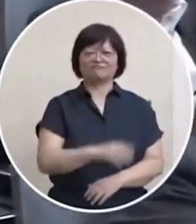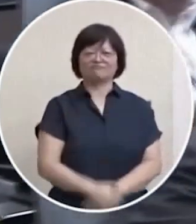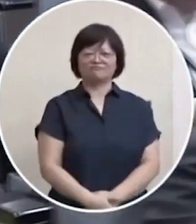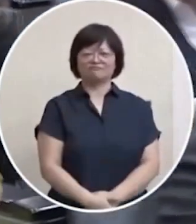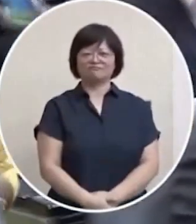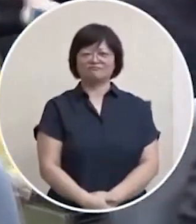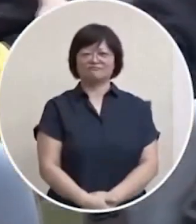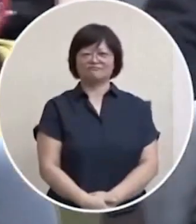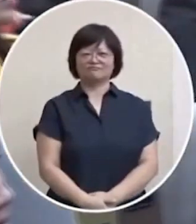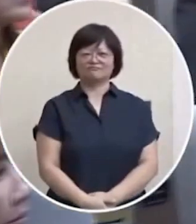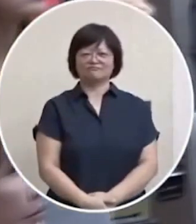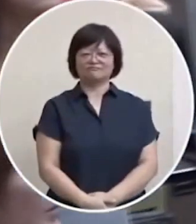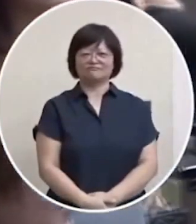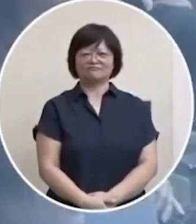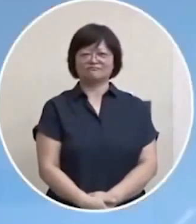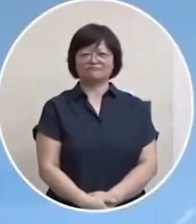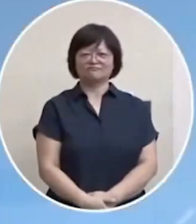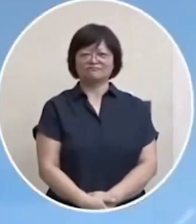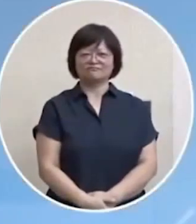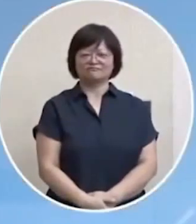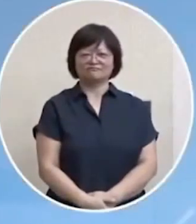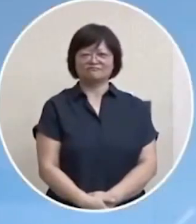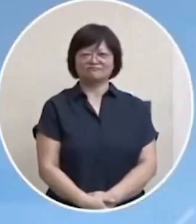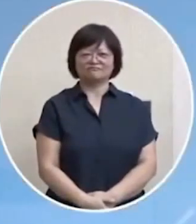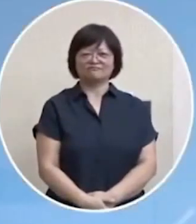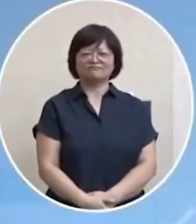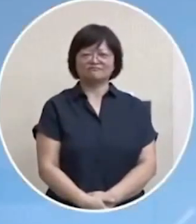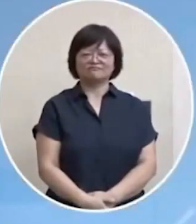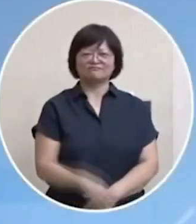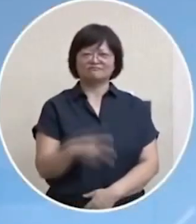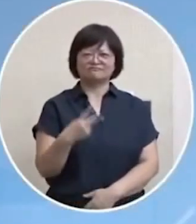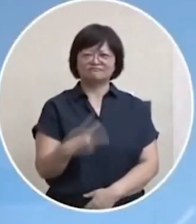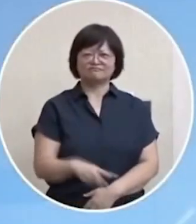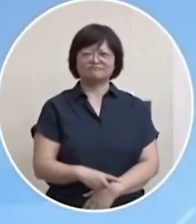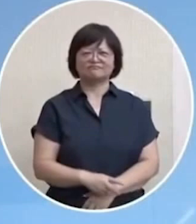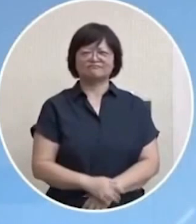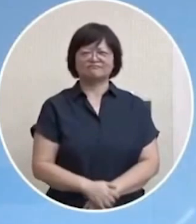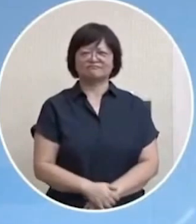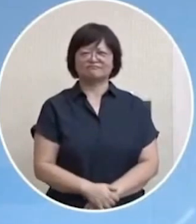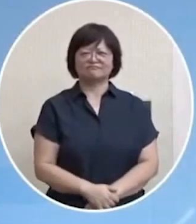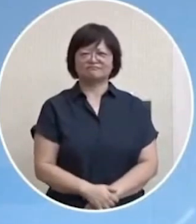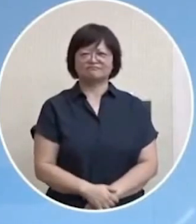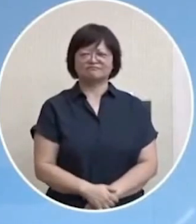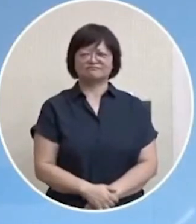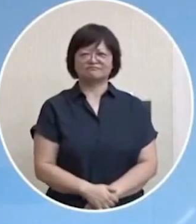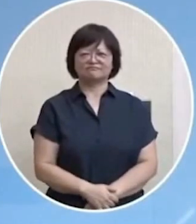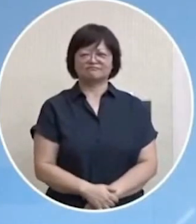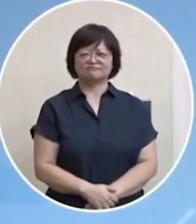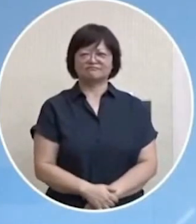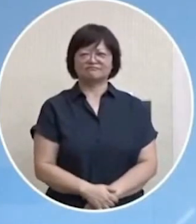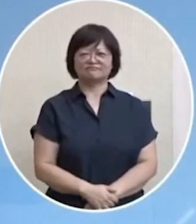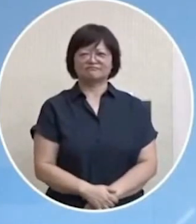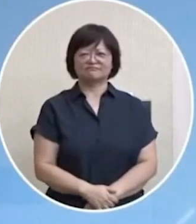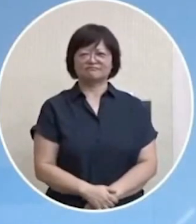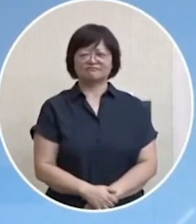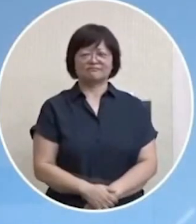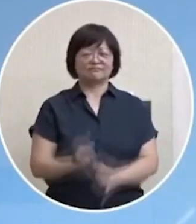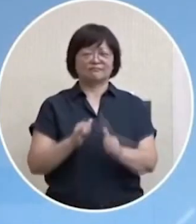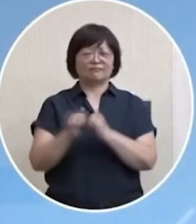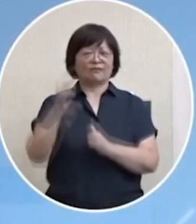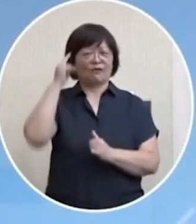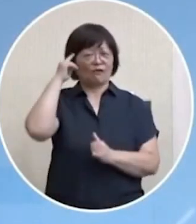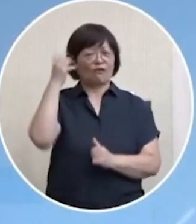好，感谢消息人。 第二个问题，你问第二个问题就是说这个主流民意